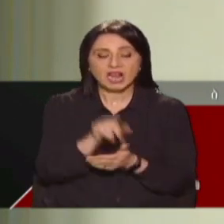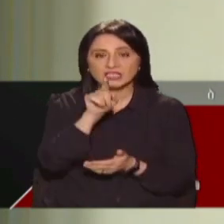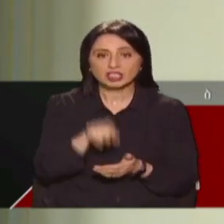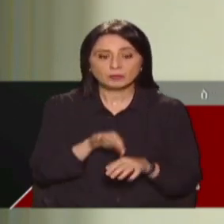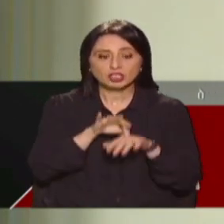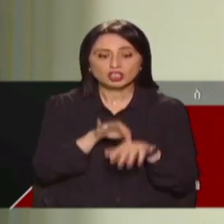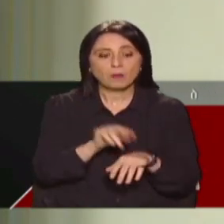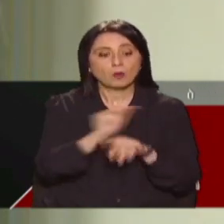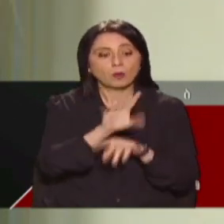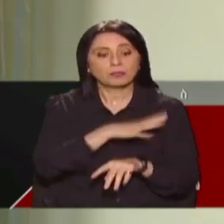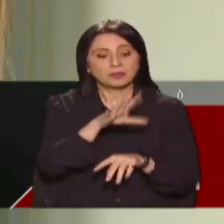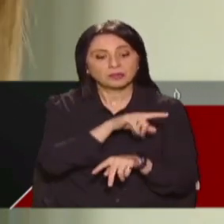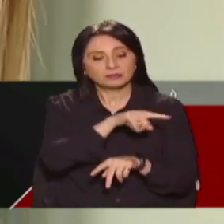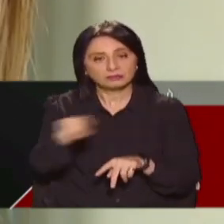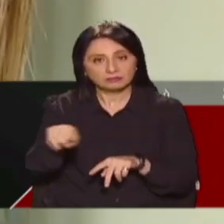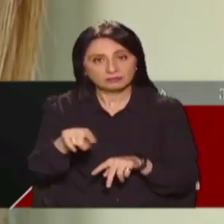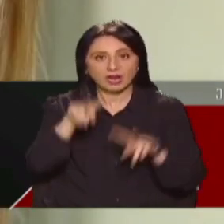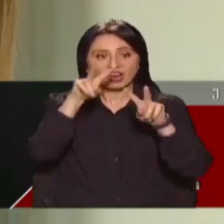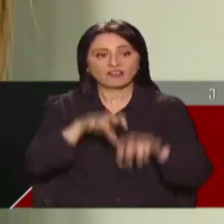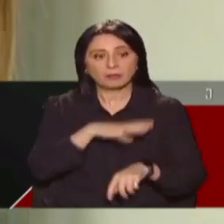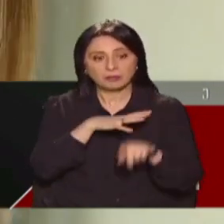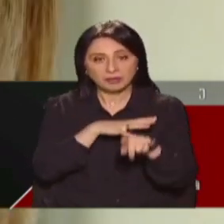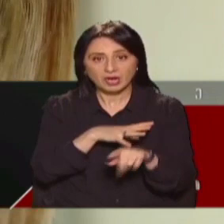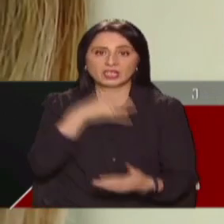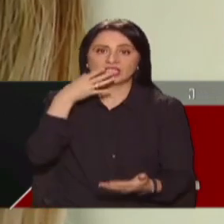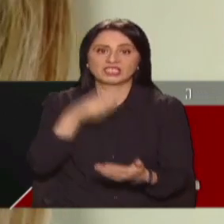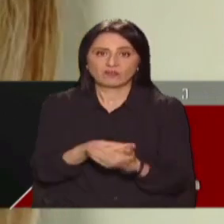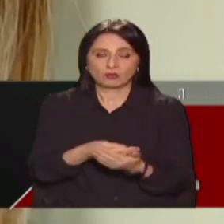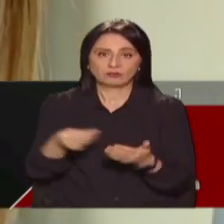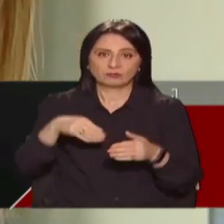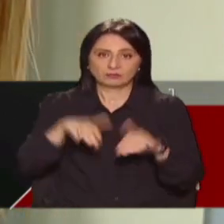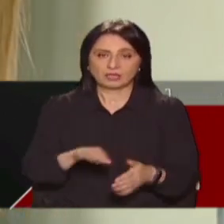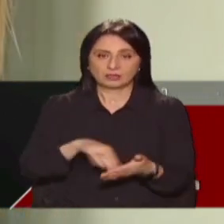gaetsnobian chatarebul mkurnalobas chatarebul kulevebs da dadeben shesabamis dasqvebs